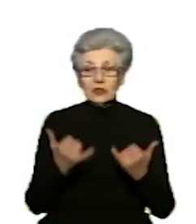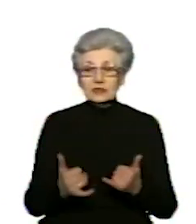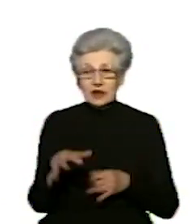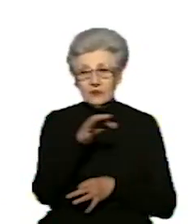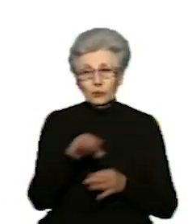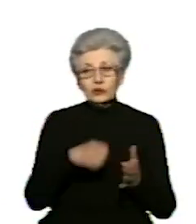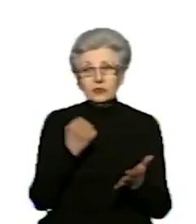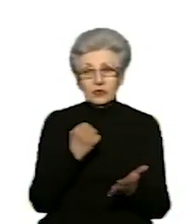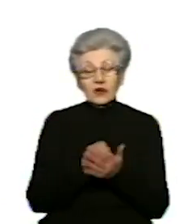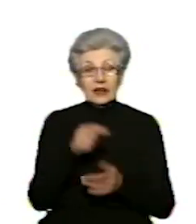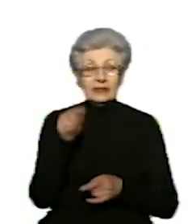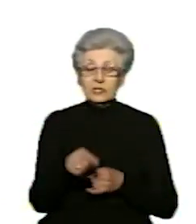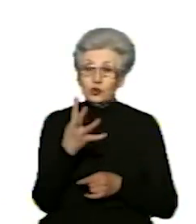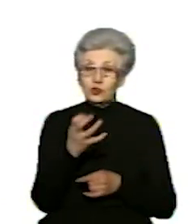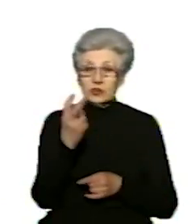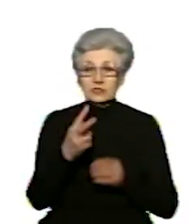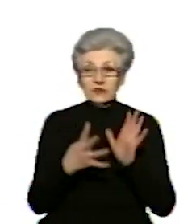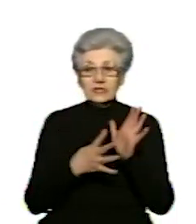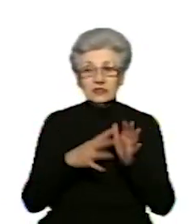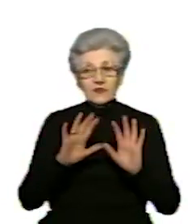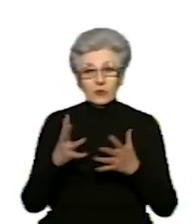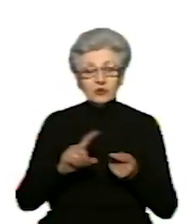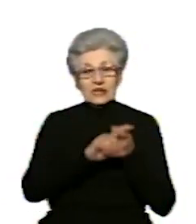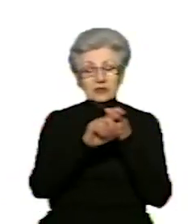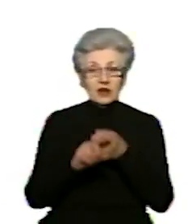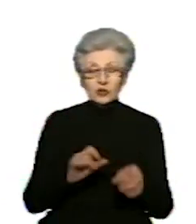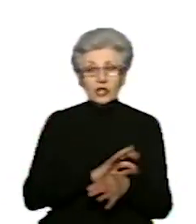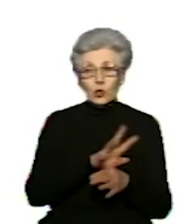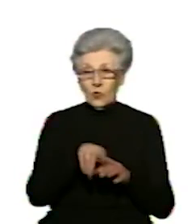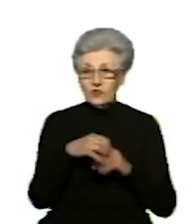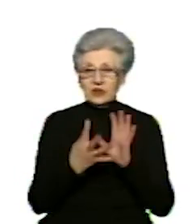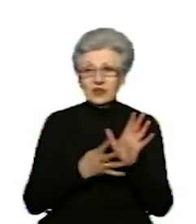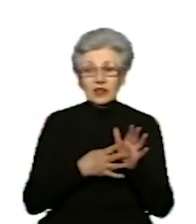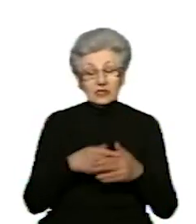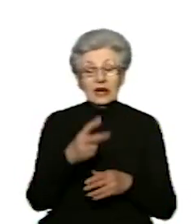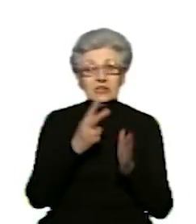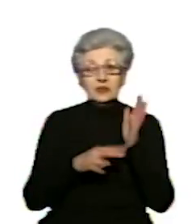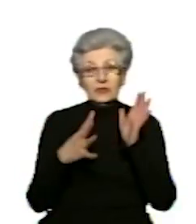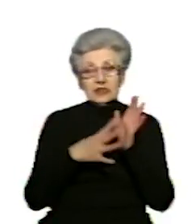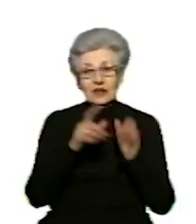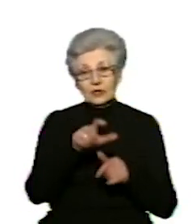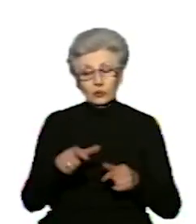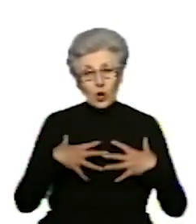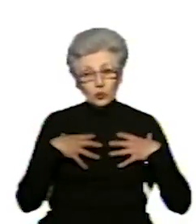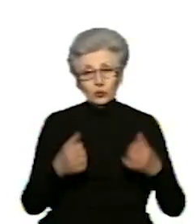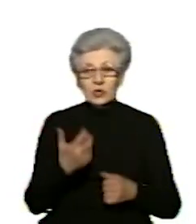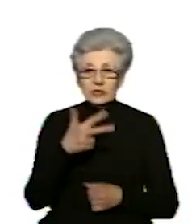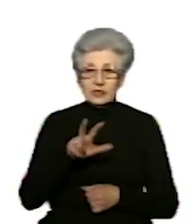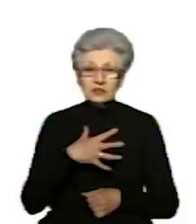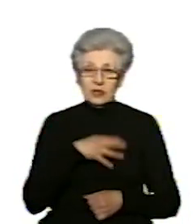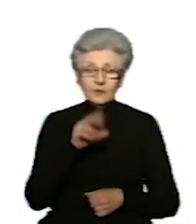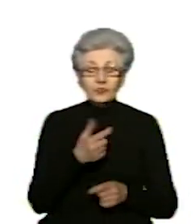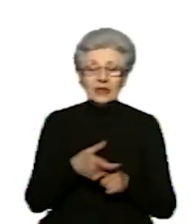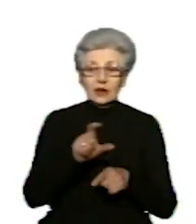лабораторно підтвердили 1429 випадків зараження COVID-19. 79 людей одужали, 33 померли. Найбільше